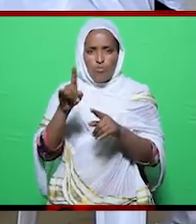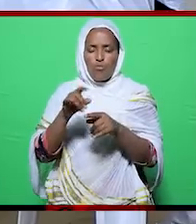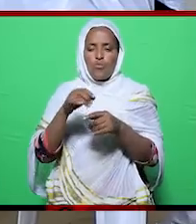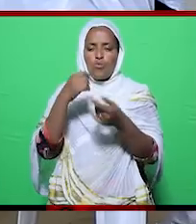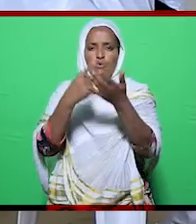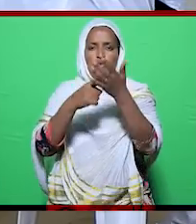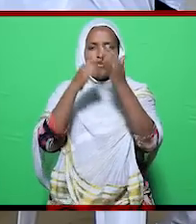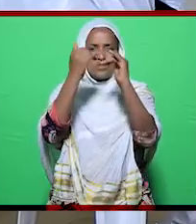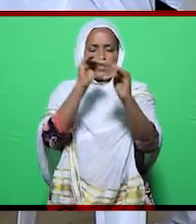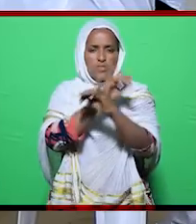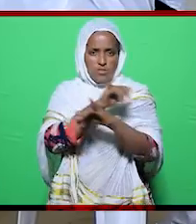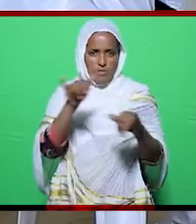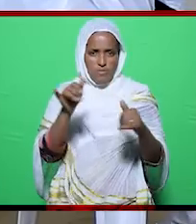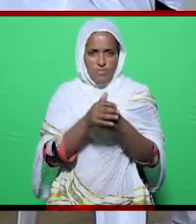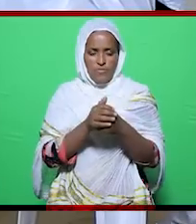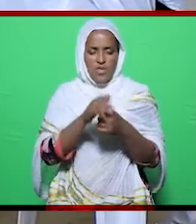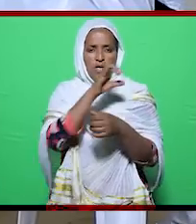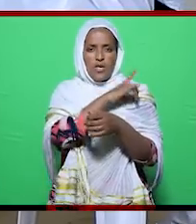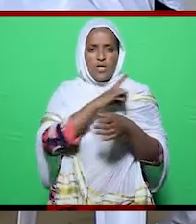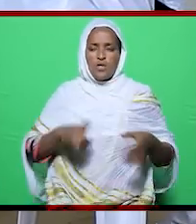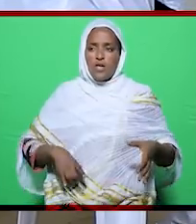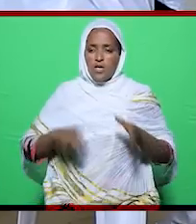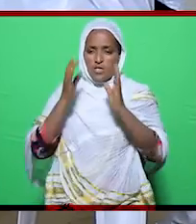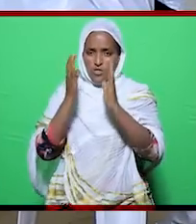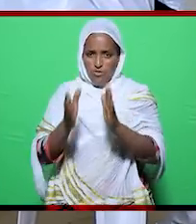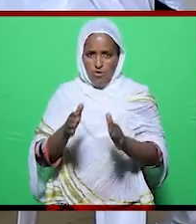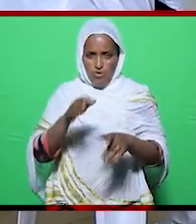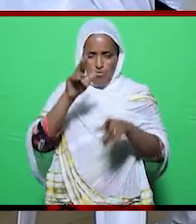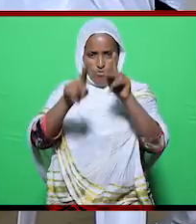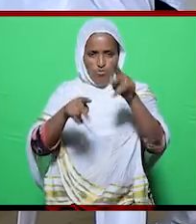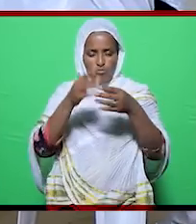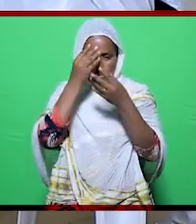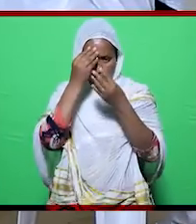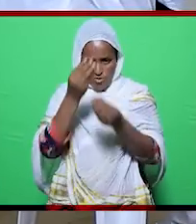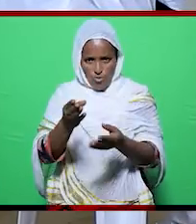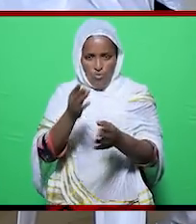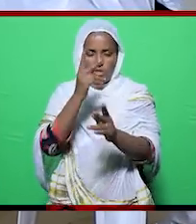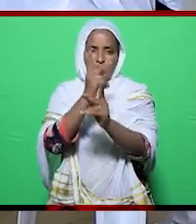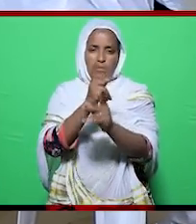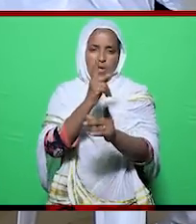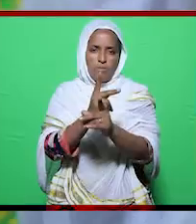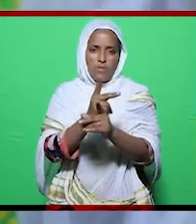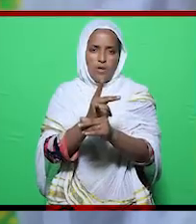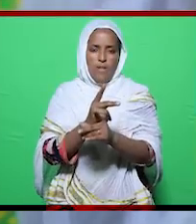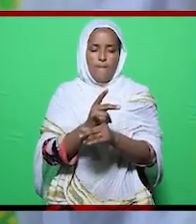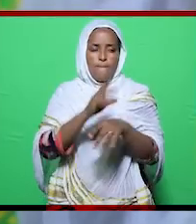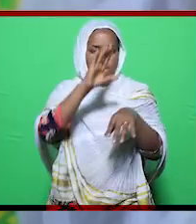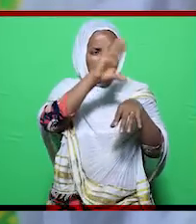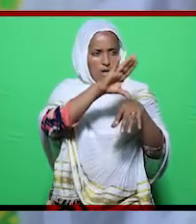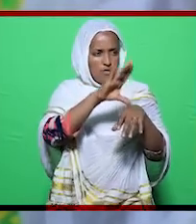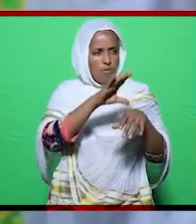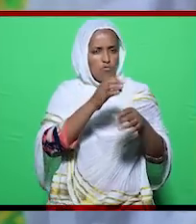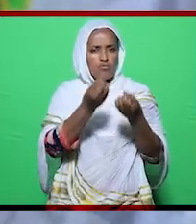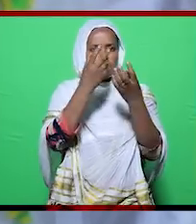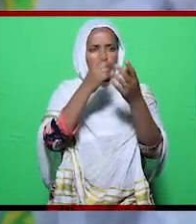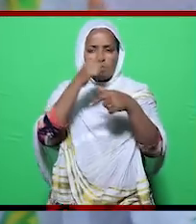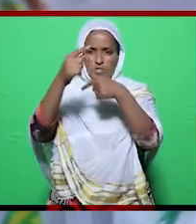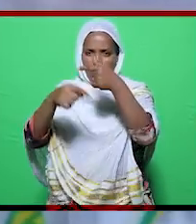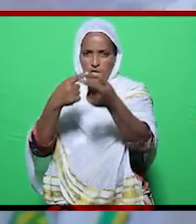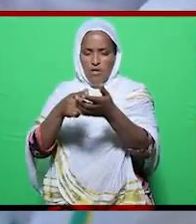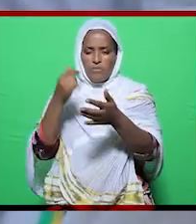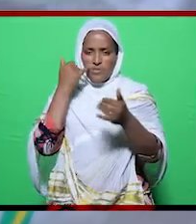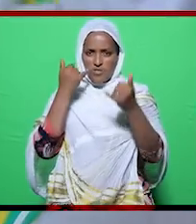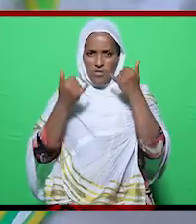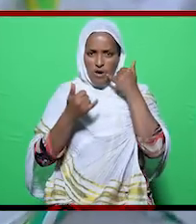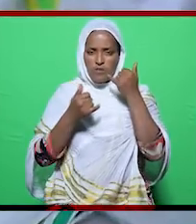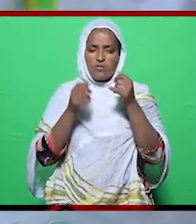ምናቅም ምናስተምርም ምንስልም ሰዎች ደግሞ ሳንታክት ይህንን ለምእመናኑ ማሳወቅ